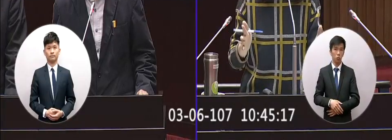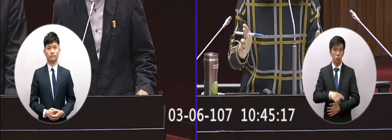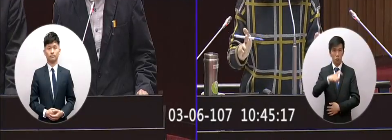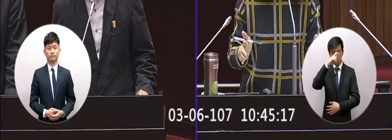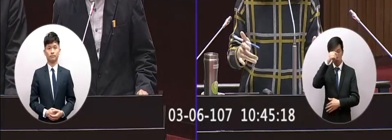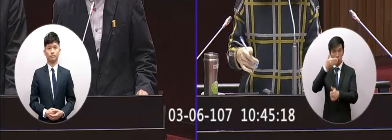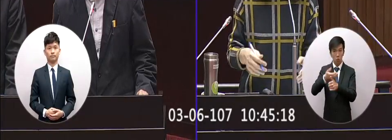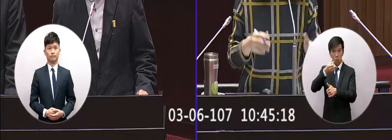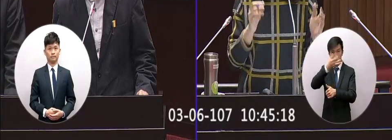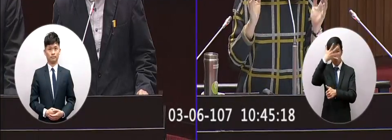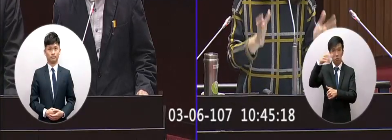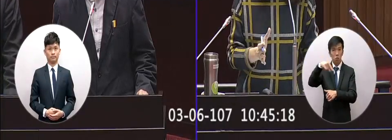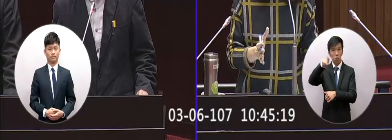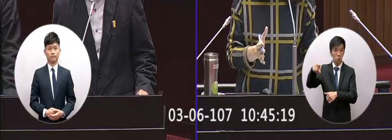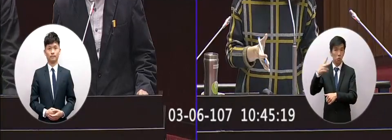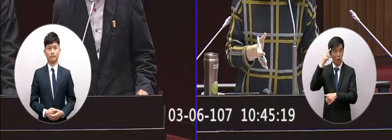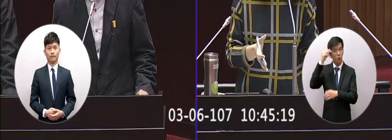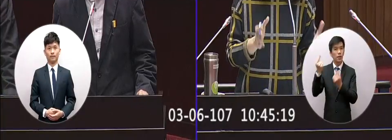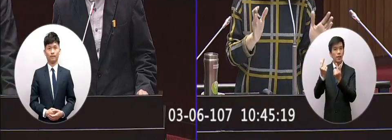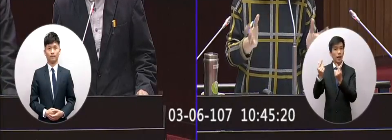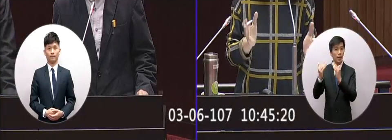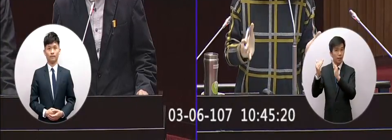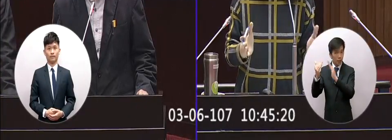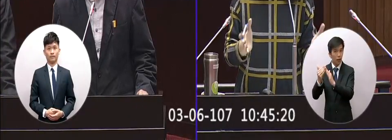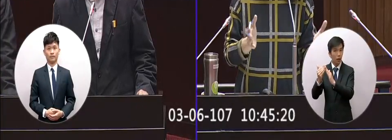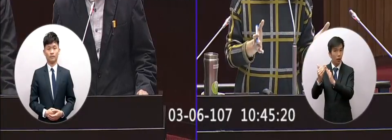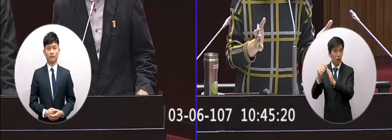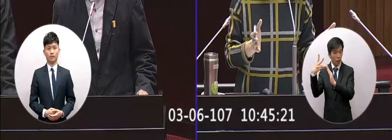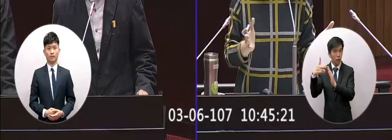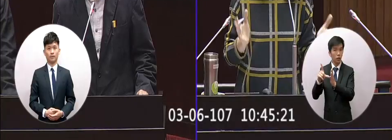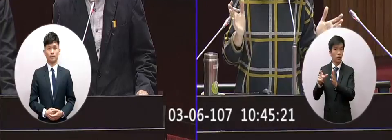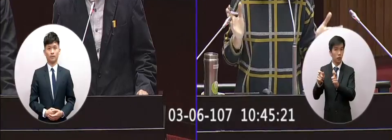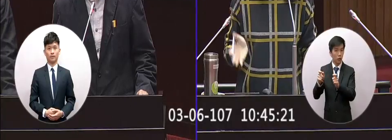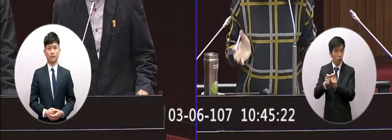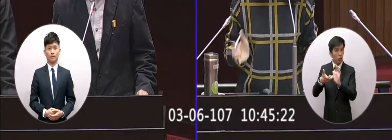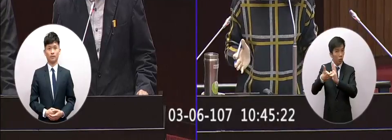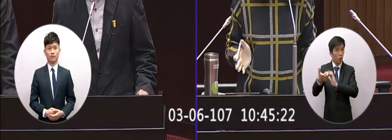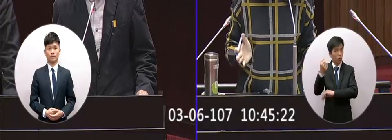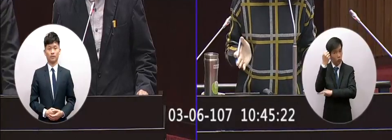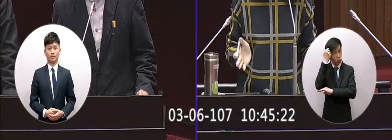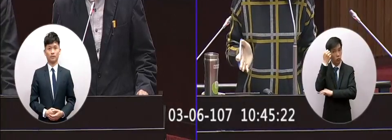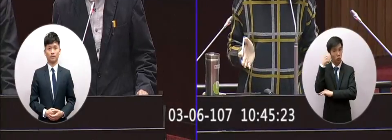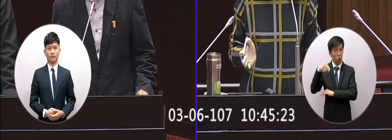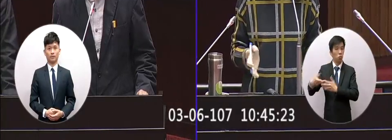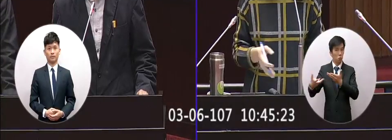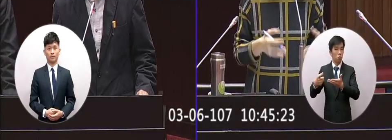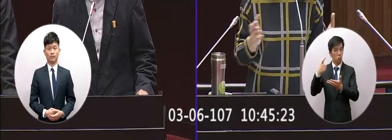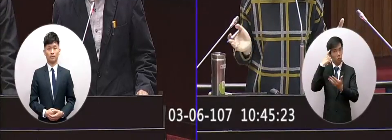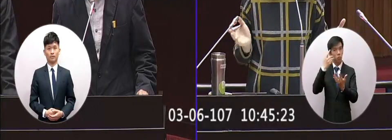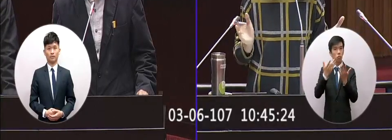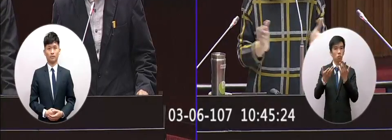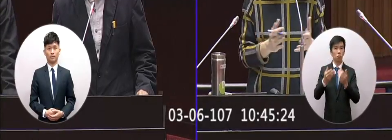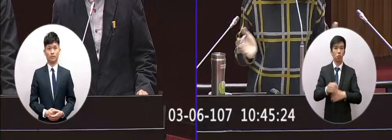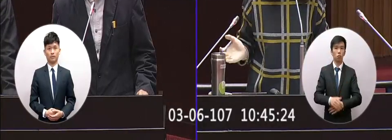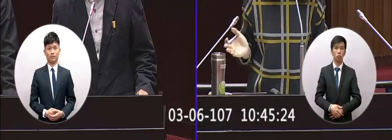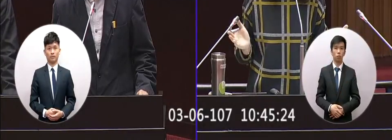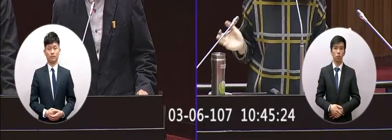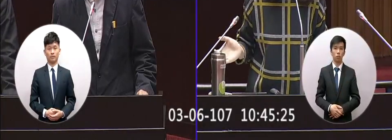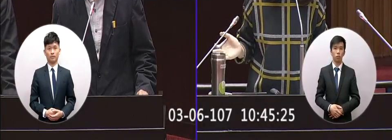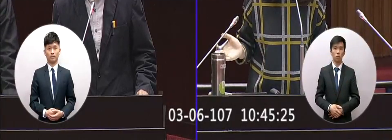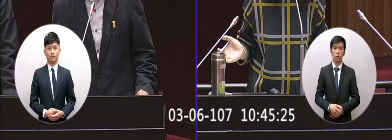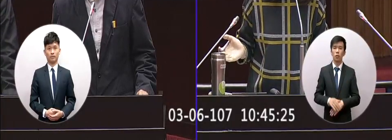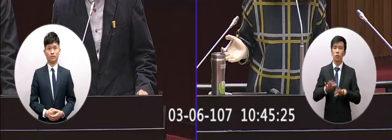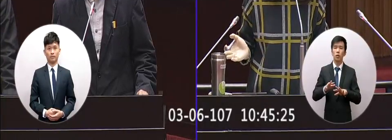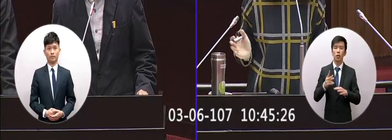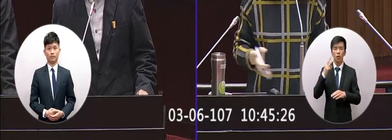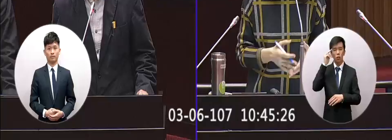一个家或者是一个过渡，哦，这些事情我觉得我们政府应该把它思考清楚，哦，这现在看起来是一